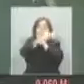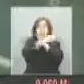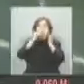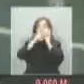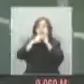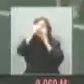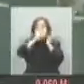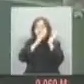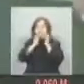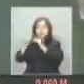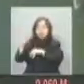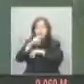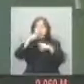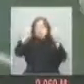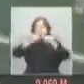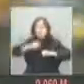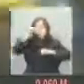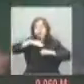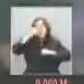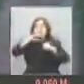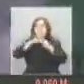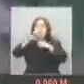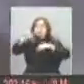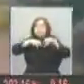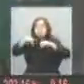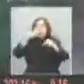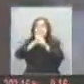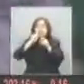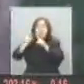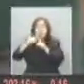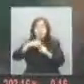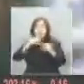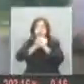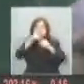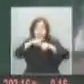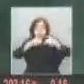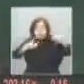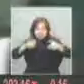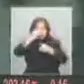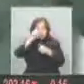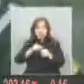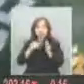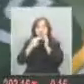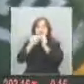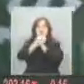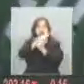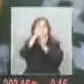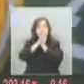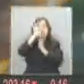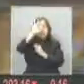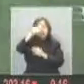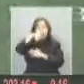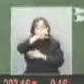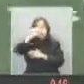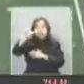ฝายนั้นไม่สามารถตกลงกได้ในเรื่องของการจัดการลบแ่งผลประโยชน์ร่มกันซึมมลค่าสูงถึง 9,000 ล้านหรอนสหรฐค